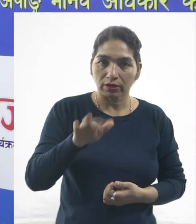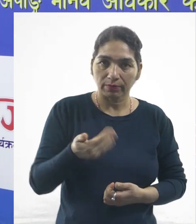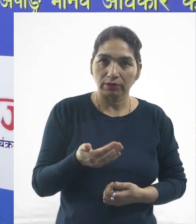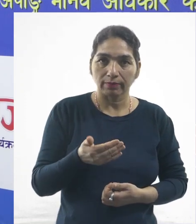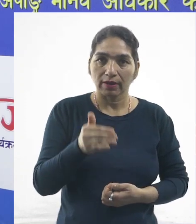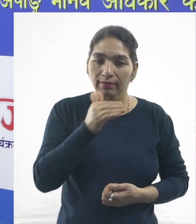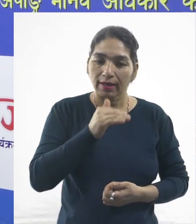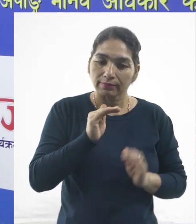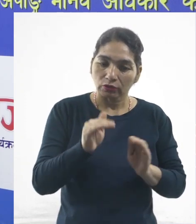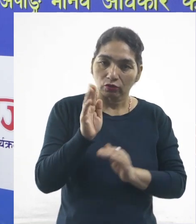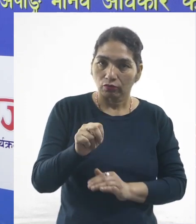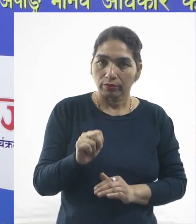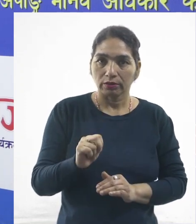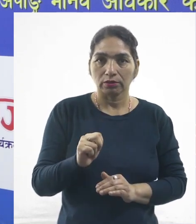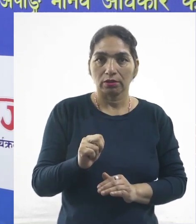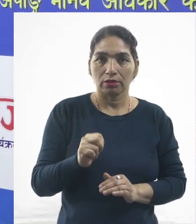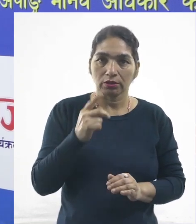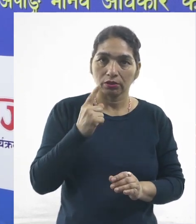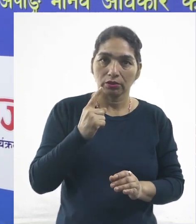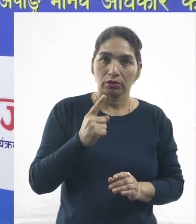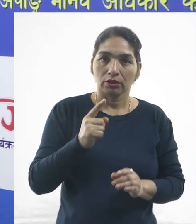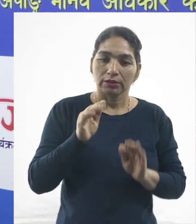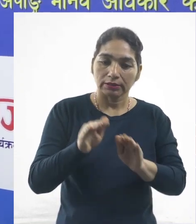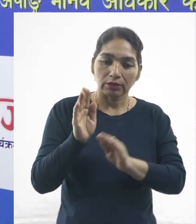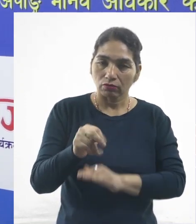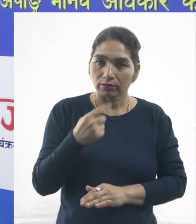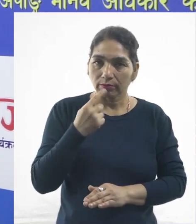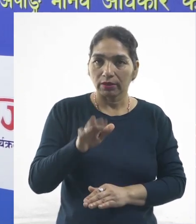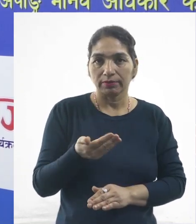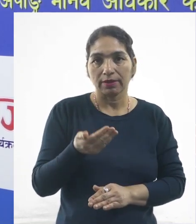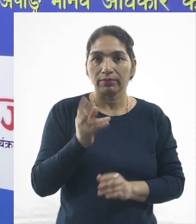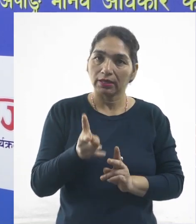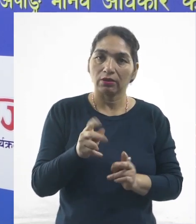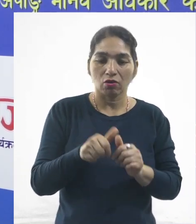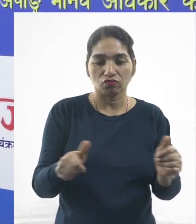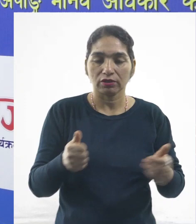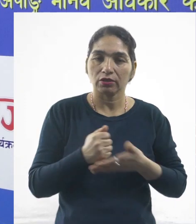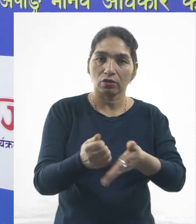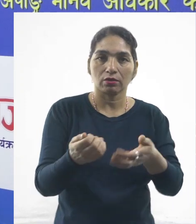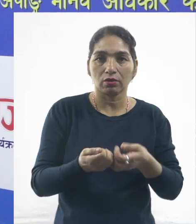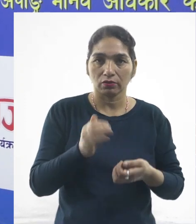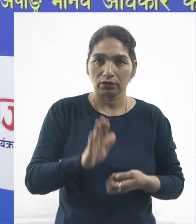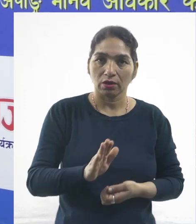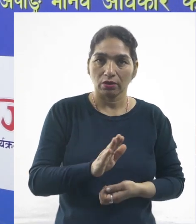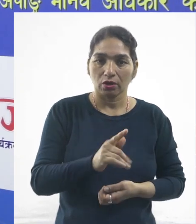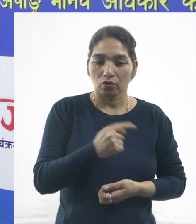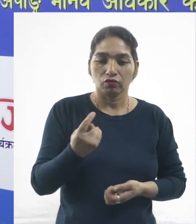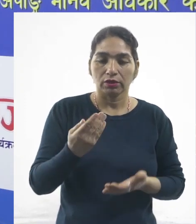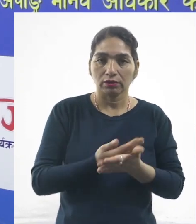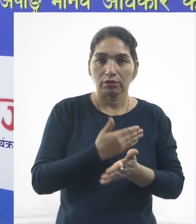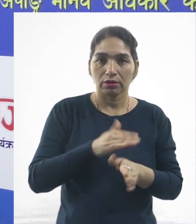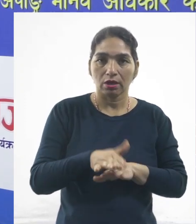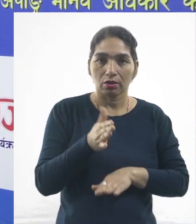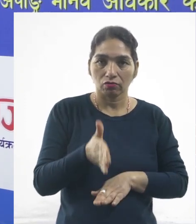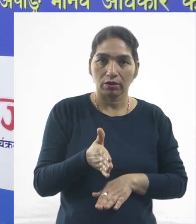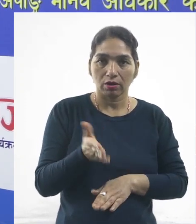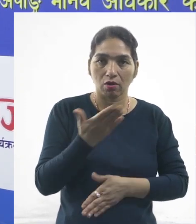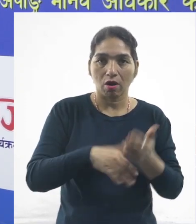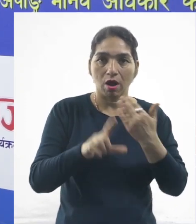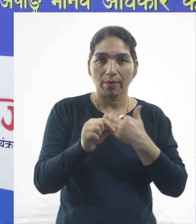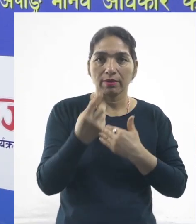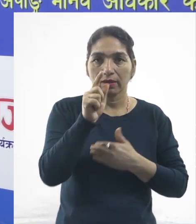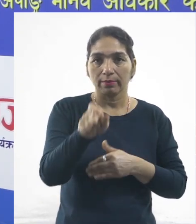ट्रेनिङहरू दिनुपर्छ प्रशिक्षणहरू दिनुपर्छ भन्ने त्यसैले काम गर्नुभएको छ त्यस संस्थालाई नै हामीले सहयोग गरेका छौँ र कुनै संस्थाहरूले चाहिँ हामी अपाङ्गता